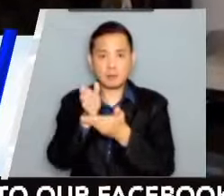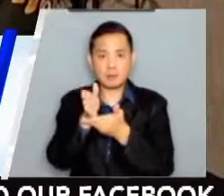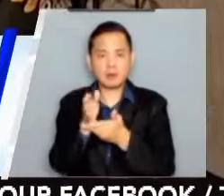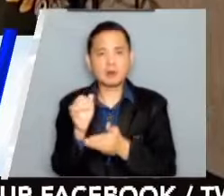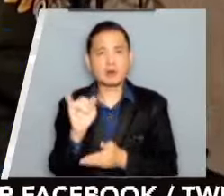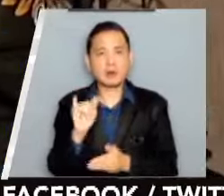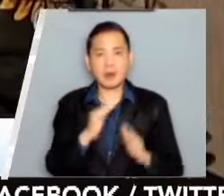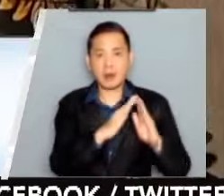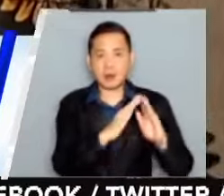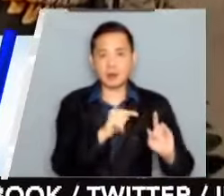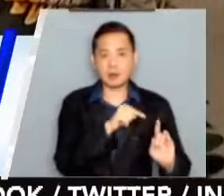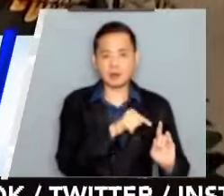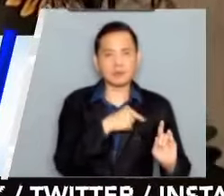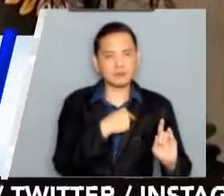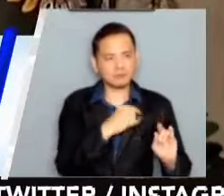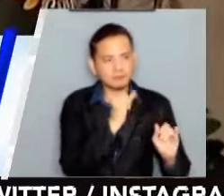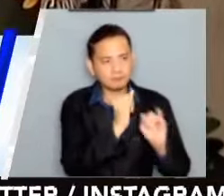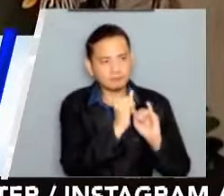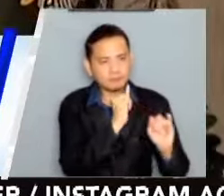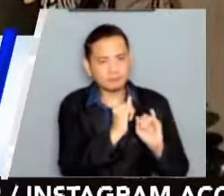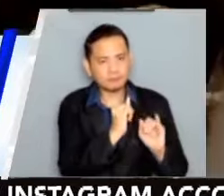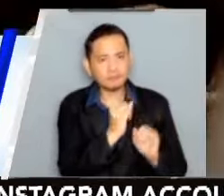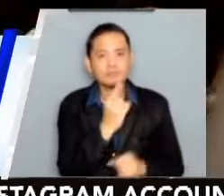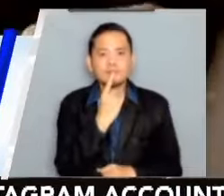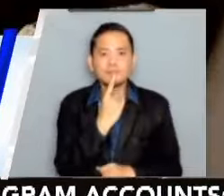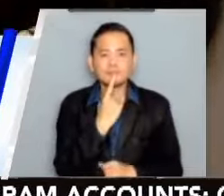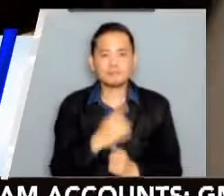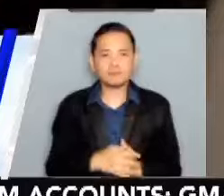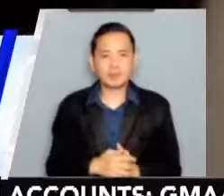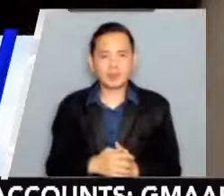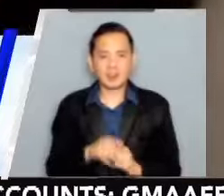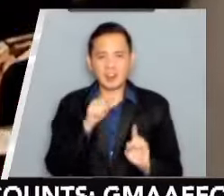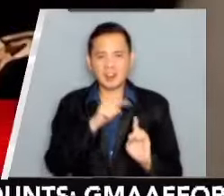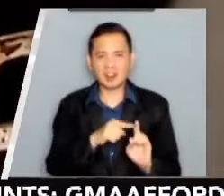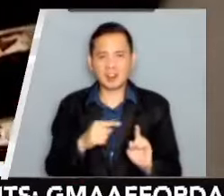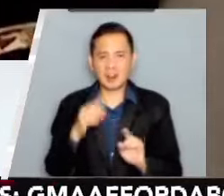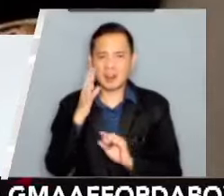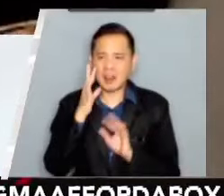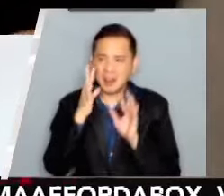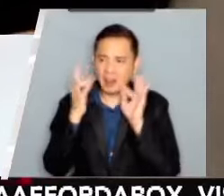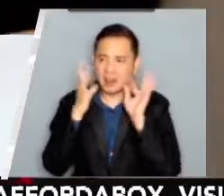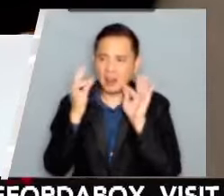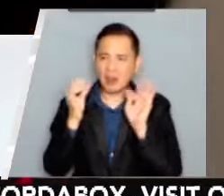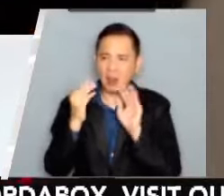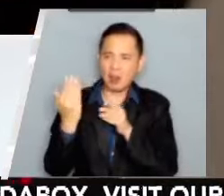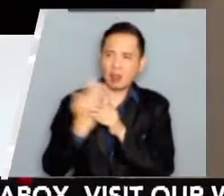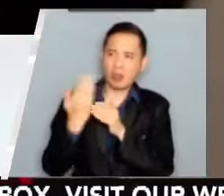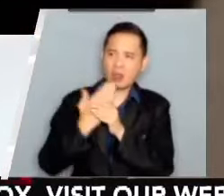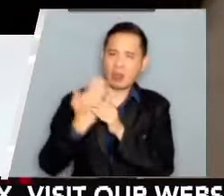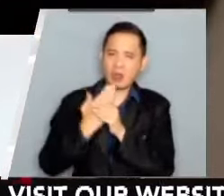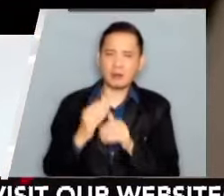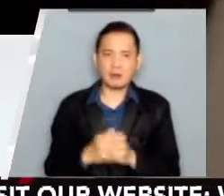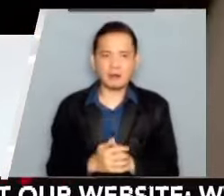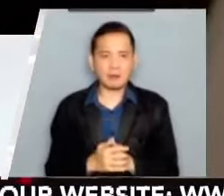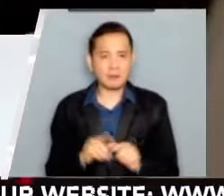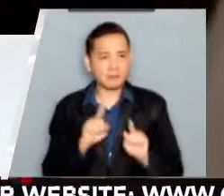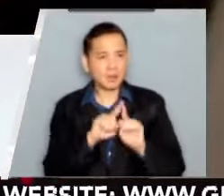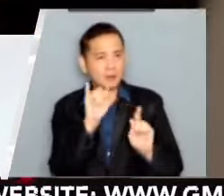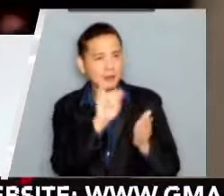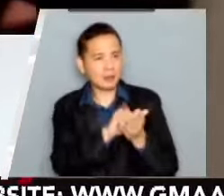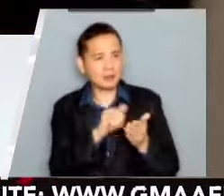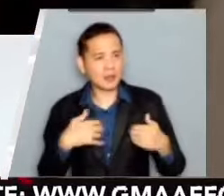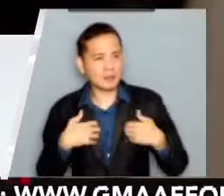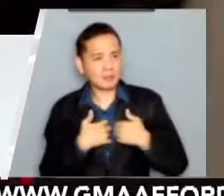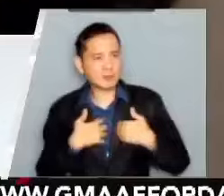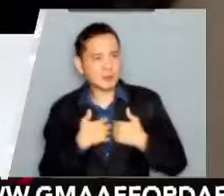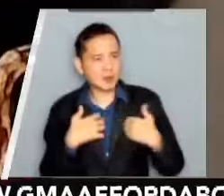sa kuting. Depensa niya, pineperwisyo raw siya ng kuting. Ano pa kanuni sir eh? Di ba animal cruelty nga? Hindi, alam po nga ako,